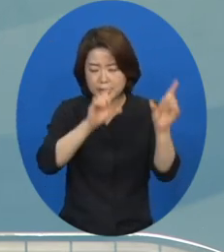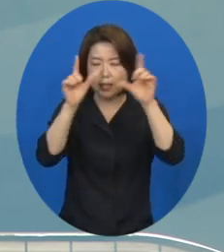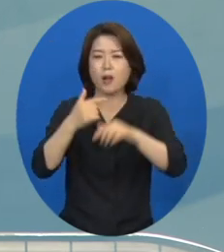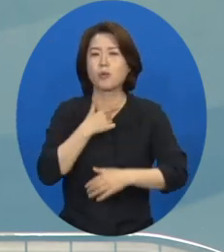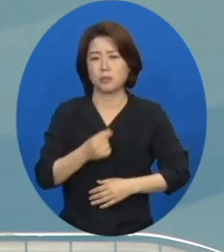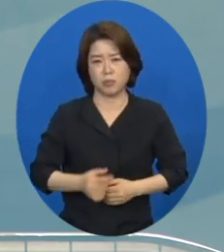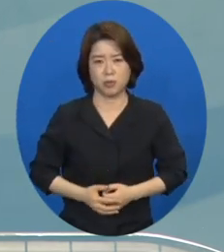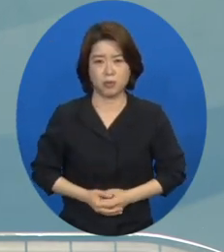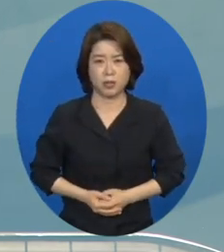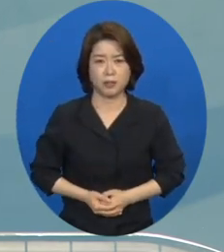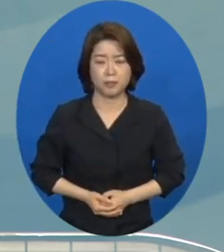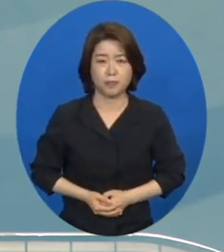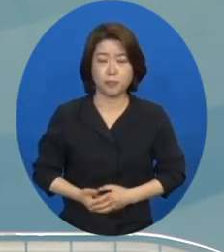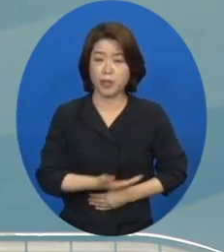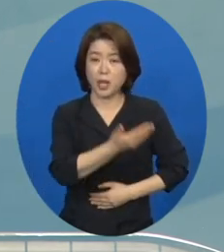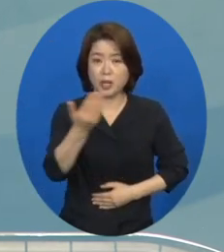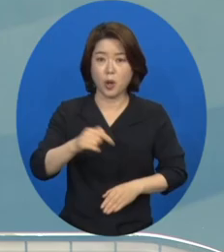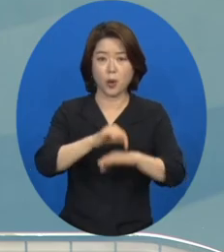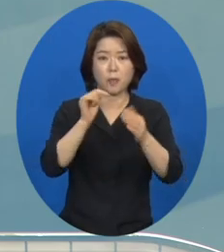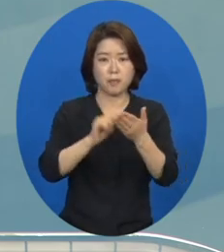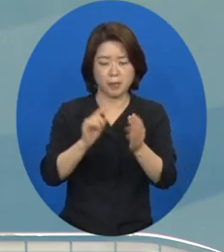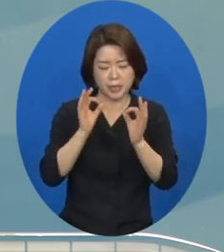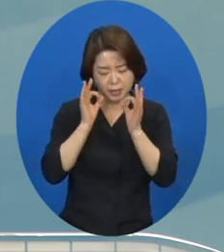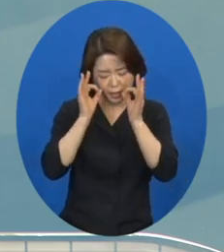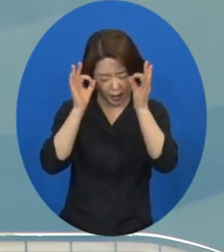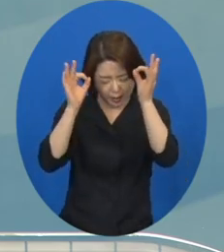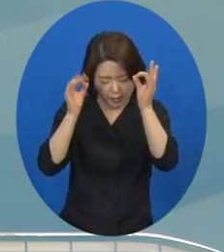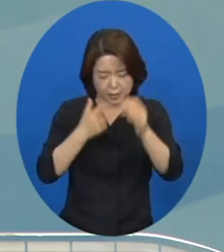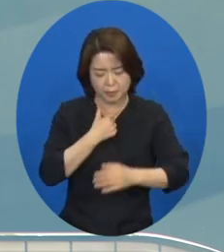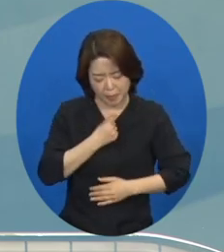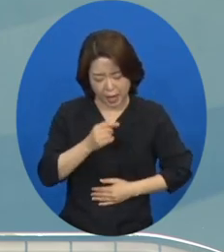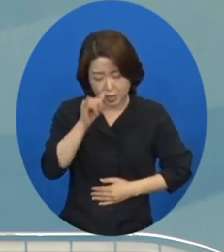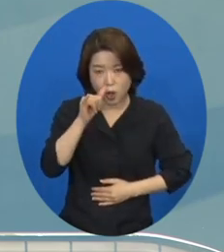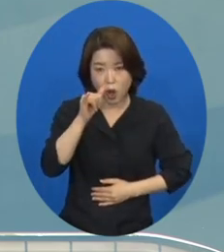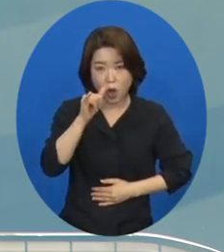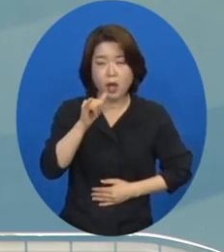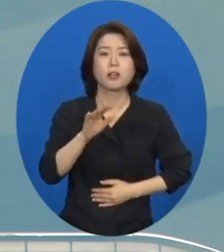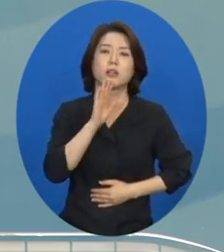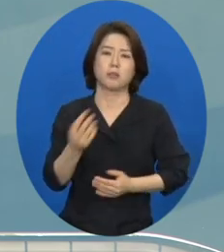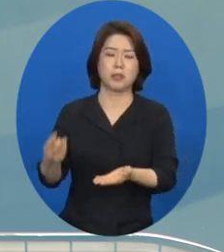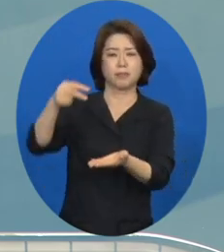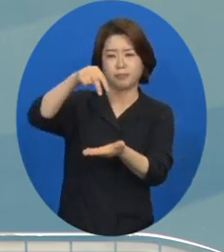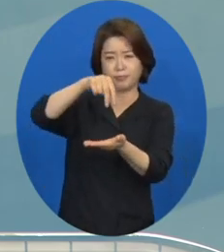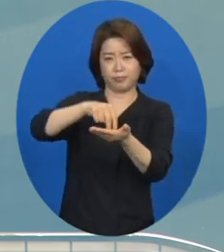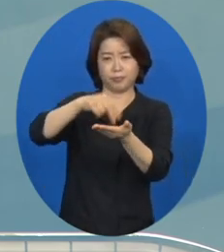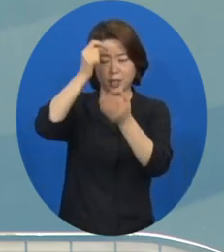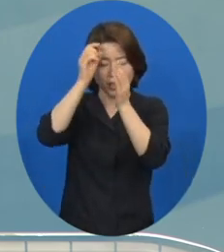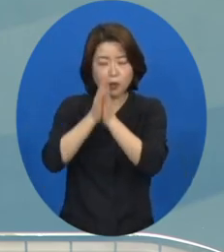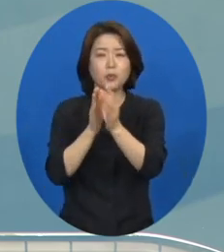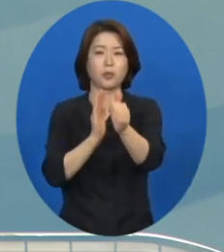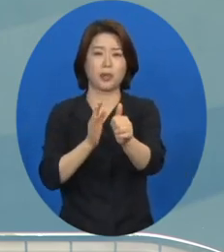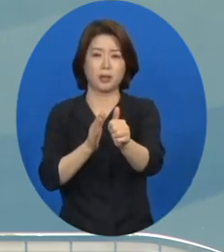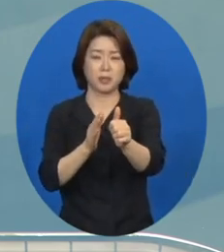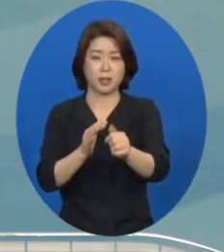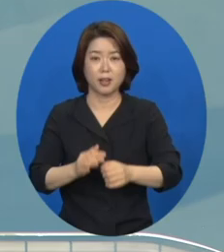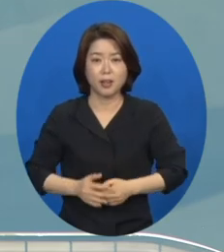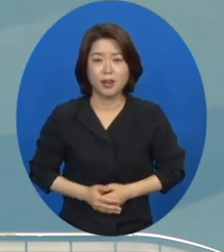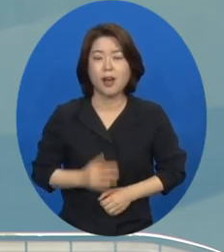살아보겠습니다. 여러분의 마음에 그런 간절한 마음의 소원이 있으신 분들은 우리 일어나서 한번 기도합시다.